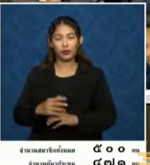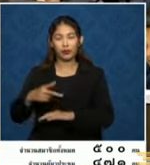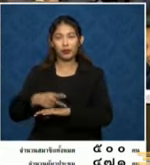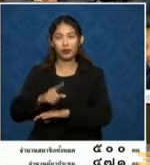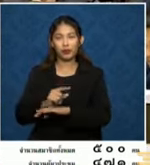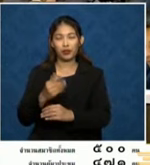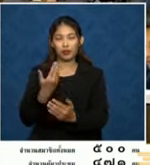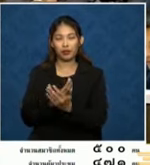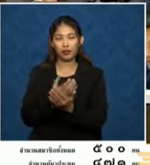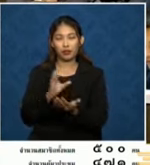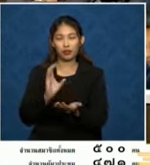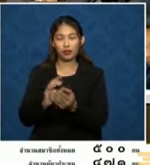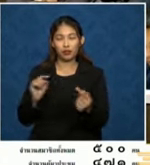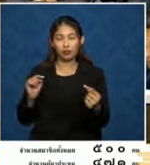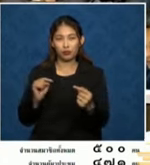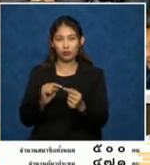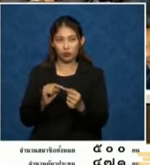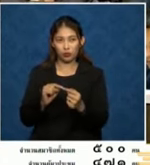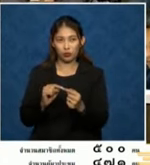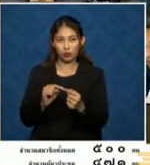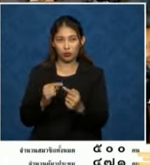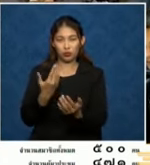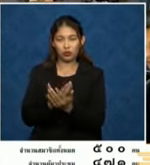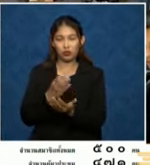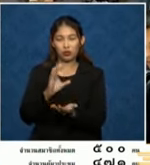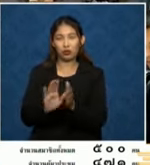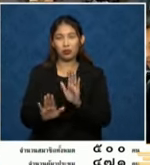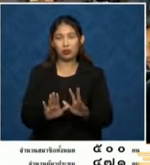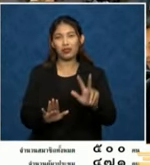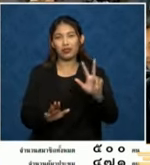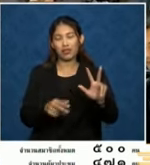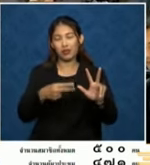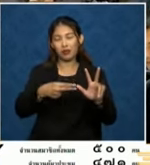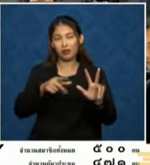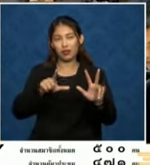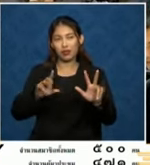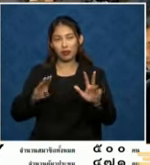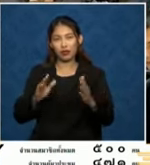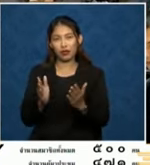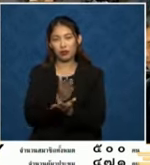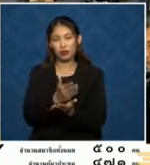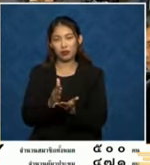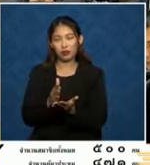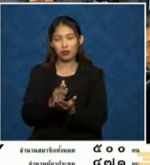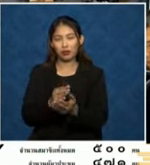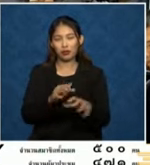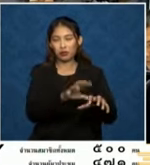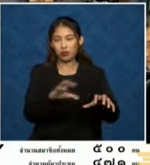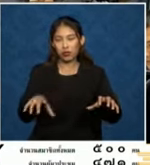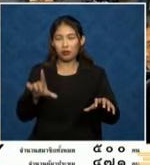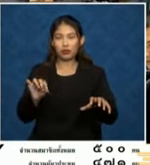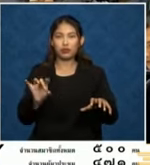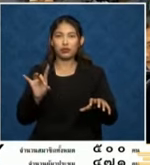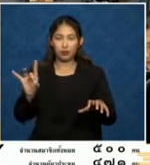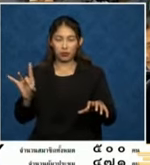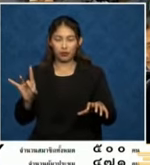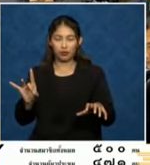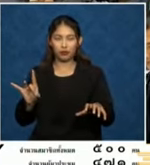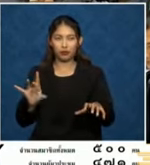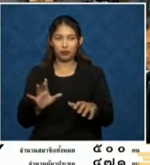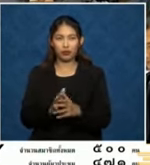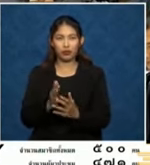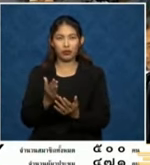าณของสำนักนายกรัฐมนตรีนั้นถูกตั้งไว้อยู่ที่ประมาณ 30,000 กว่าล้านบาทกระจายไปประมาณ28หน่วยรับงบประมาณแม้